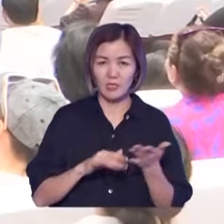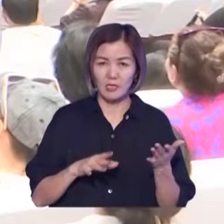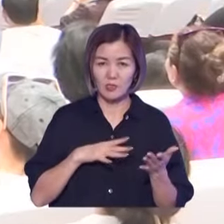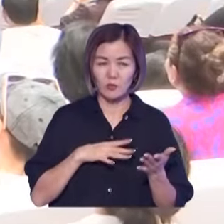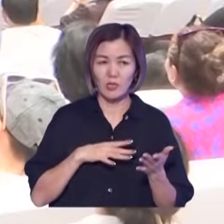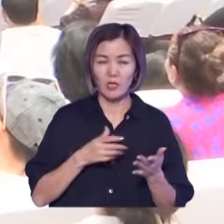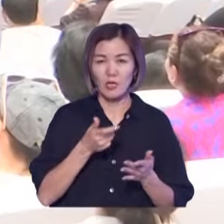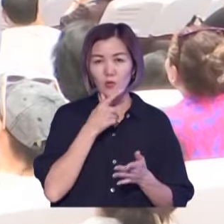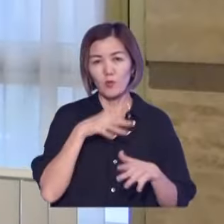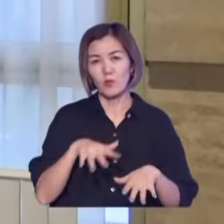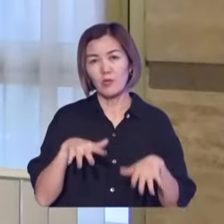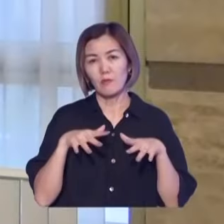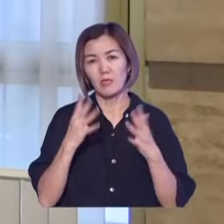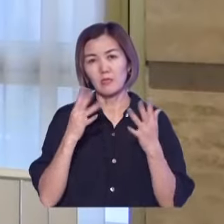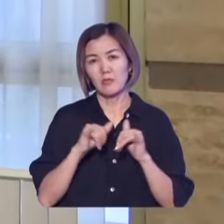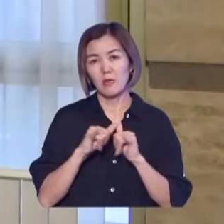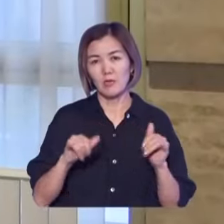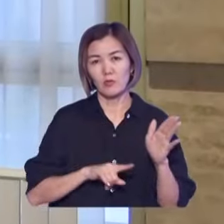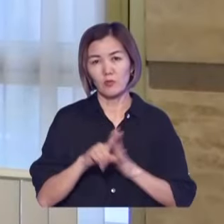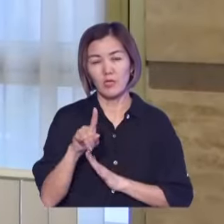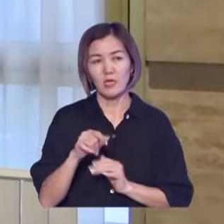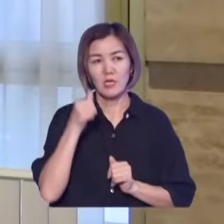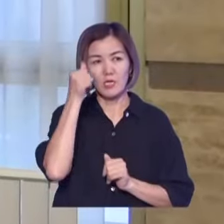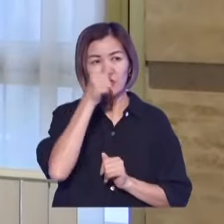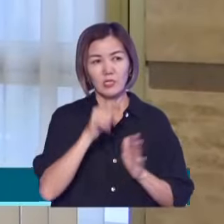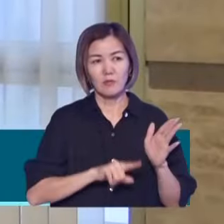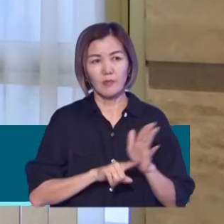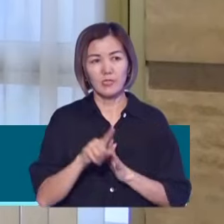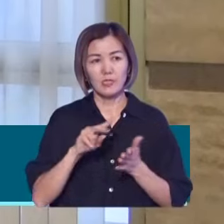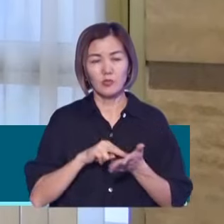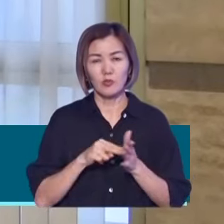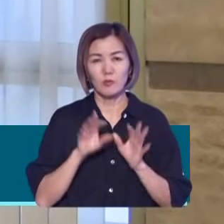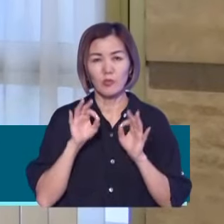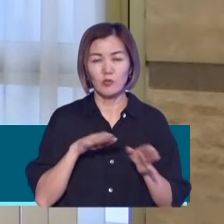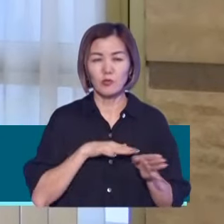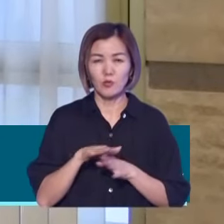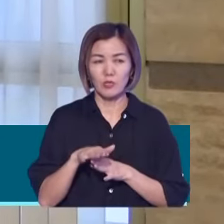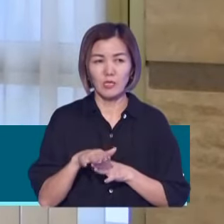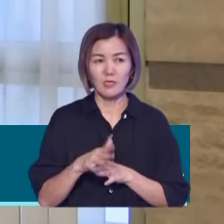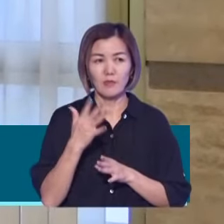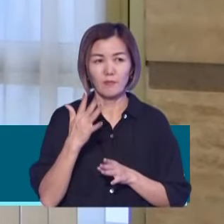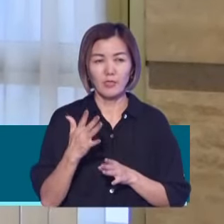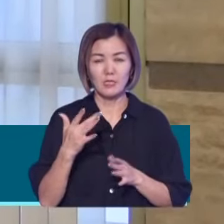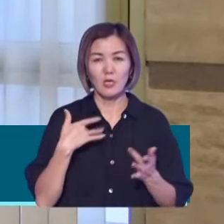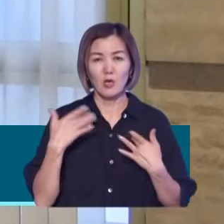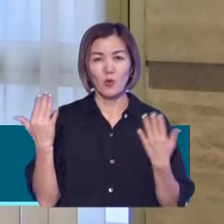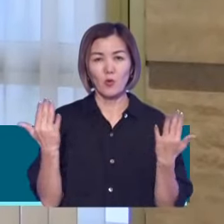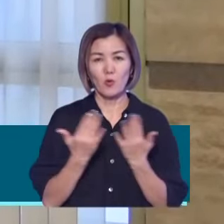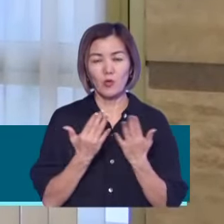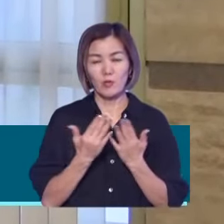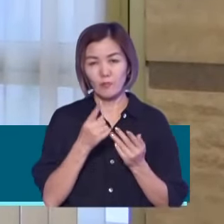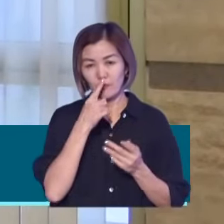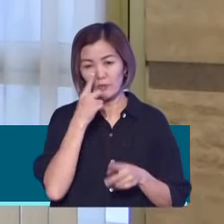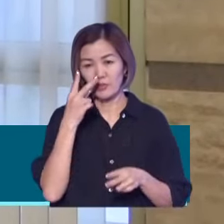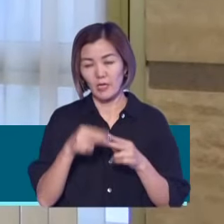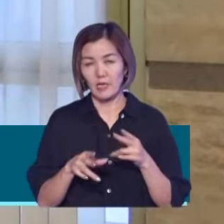қатары да артып келеді. Жыл басынан бергі жоспарымыз ойдағыдай өтті. 5 қойылым деген болатынбыз, 5-ші қойылыммен маусым